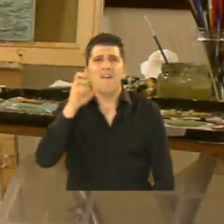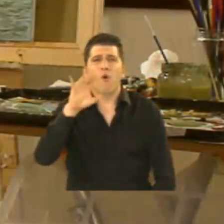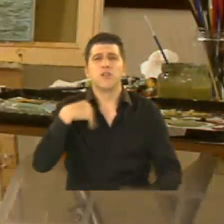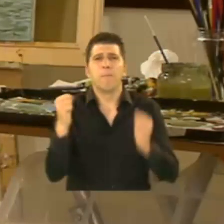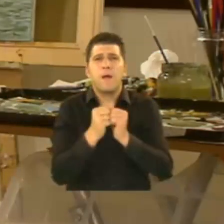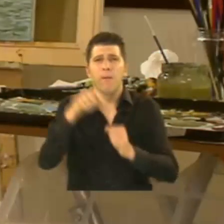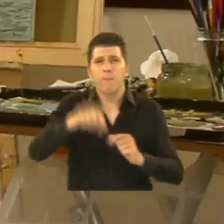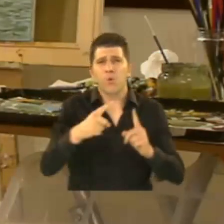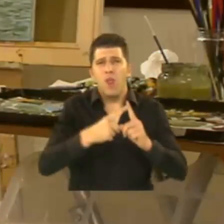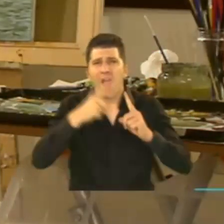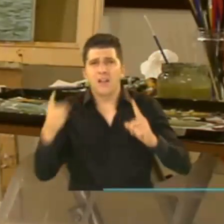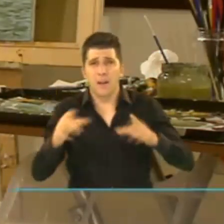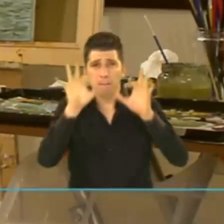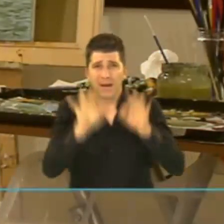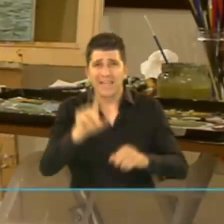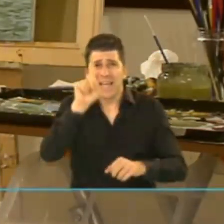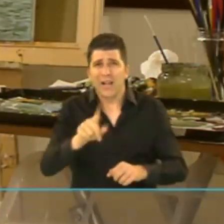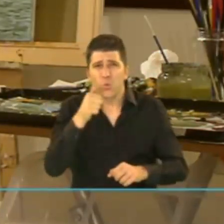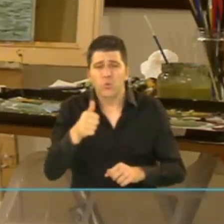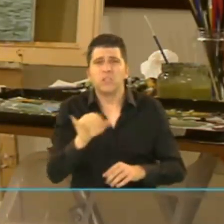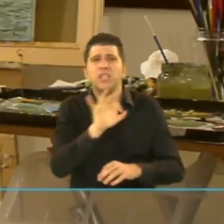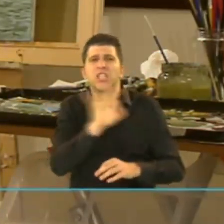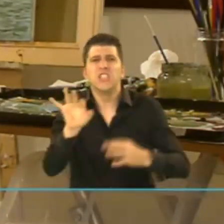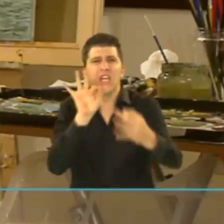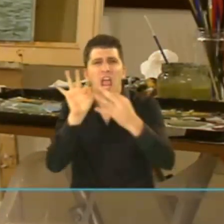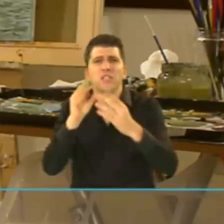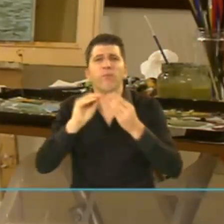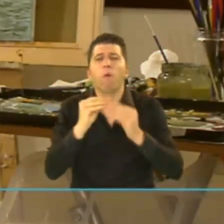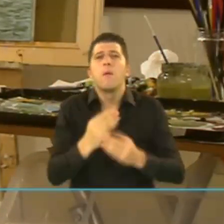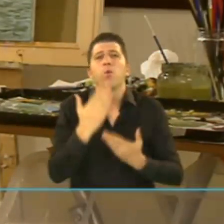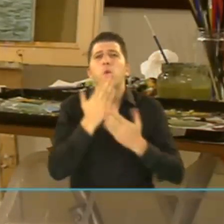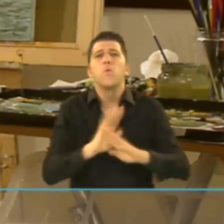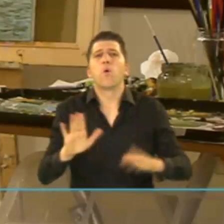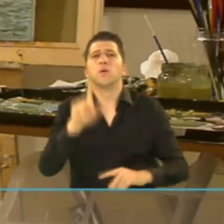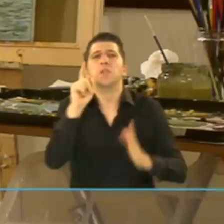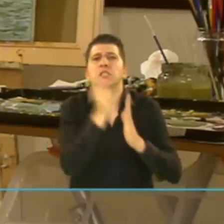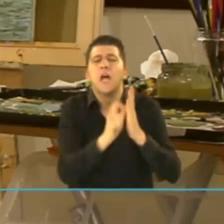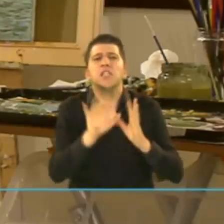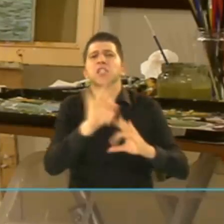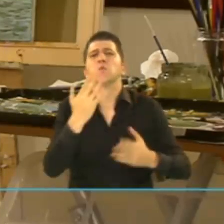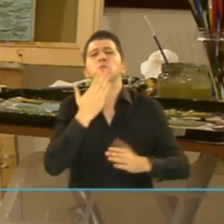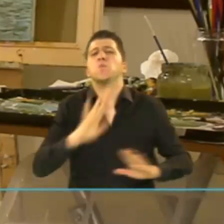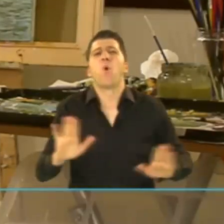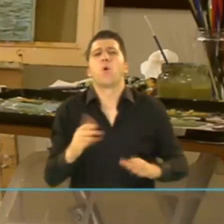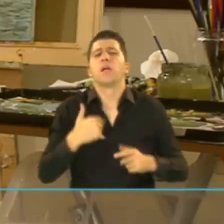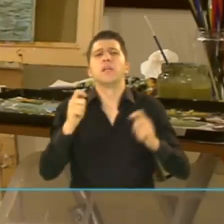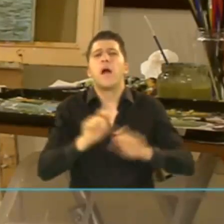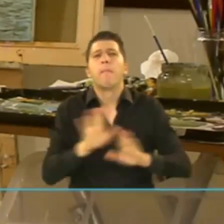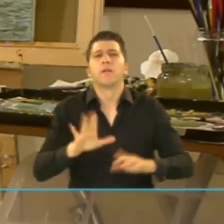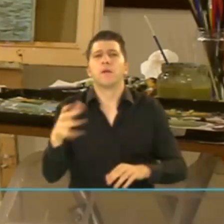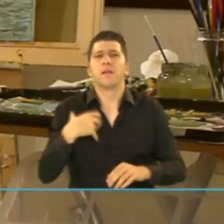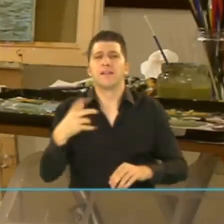Raif hocamla bugüne kadar başladığımız ilk günden beri hiç iletişim sorunu yaşamadık. Hatta yazmadık.